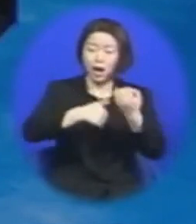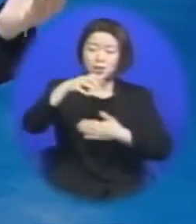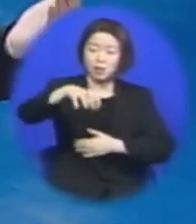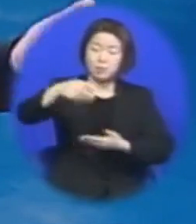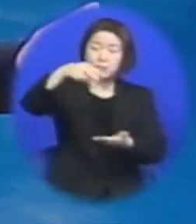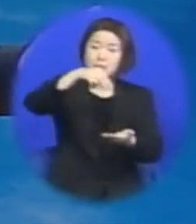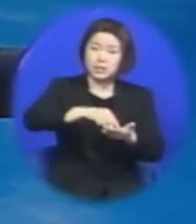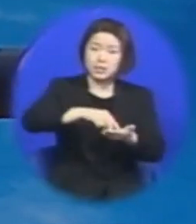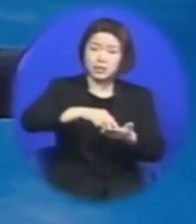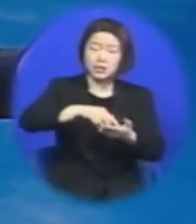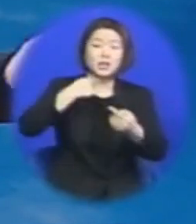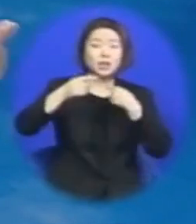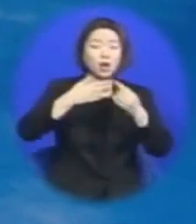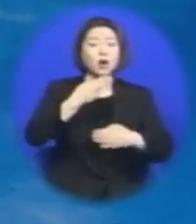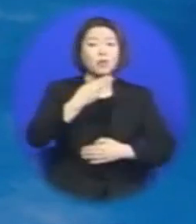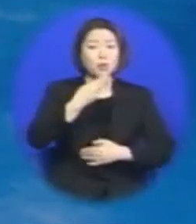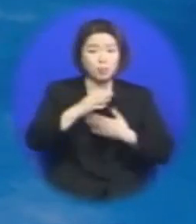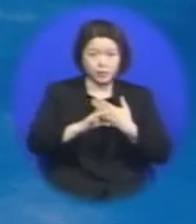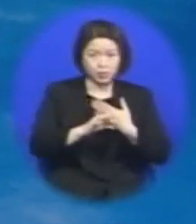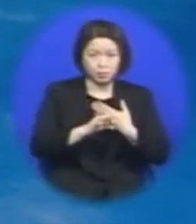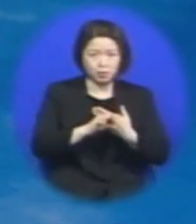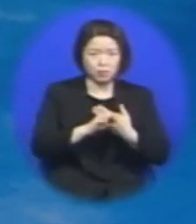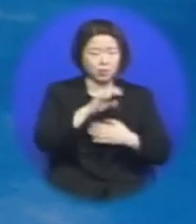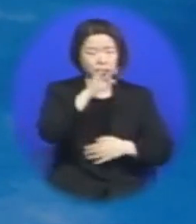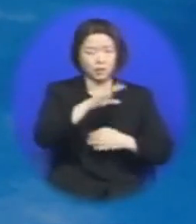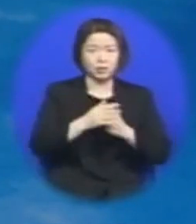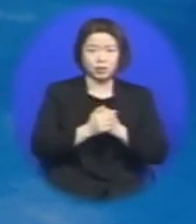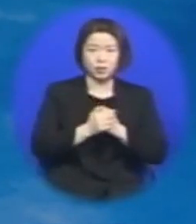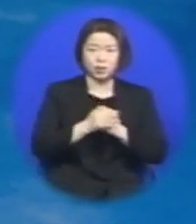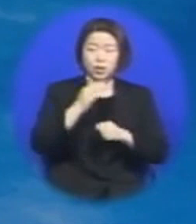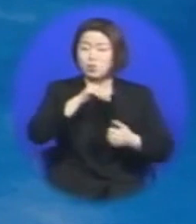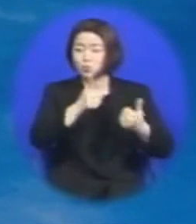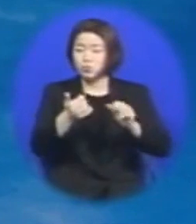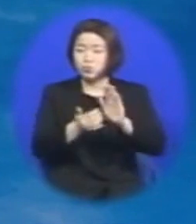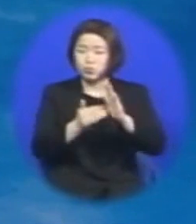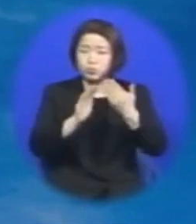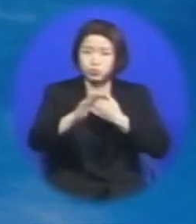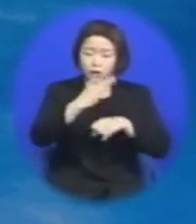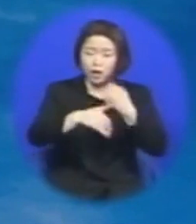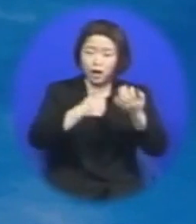다음에 갑자기 하나님 앞에 선다는 것은 감당할 수 있는 사람 한 사람도